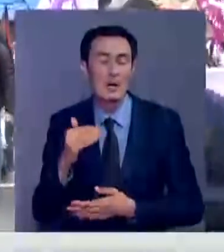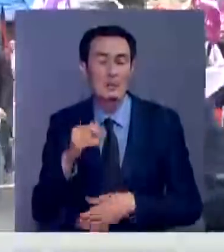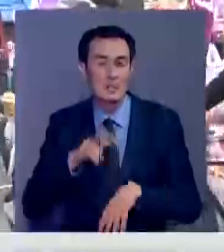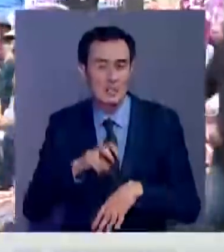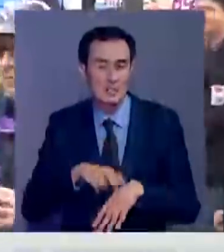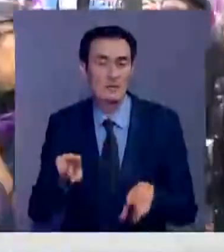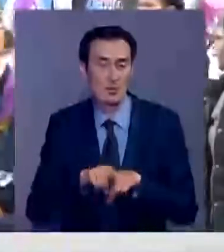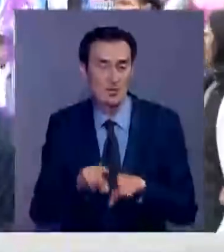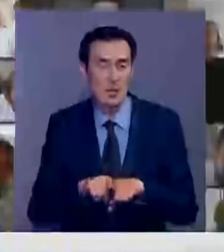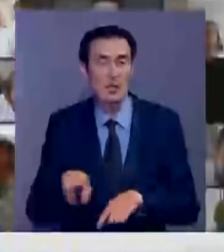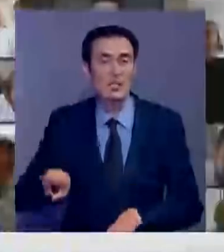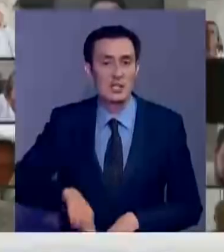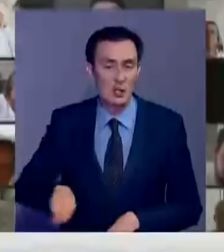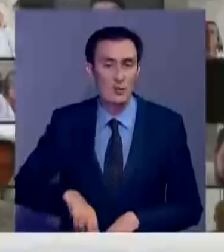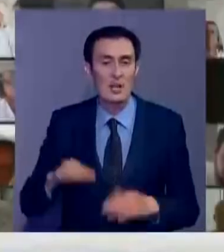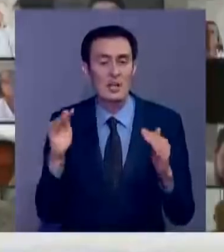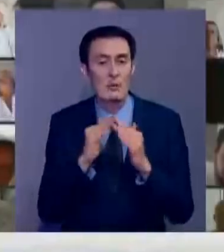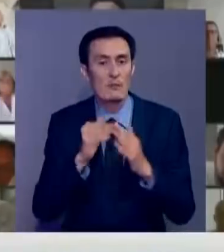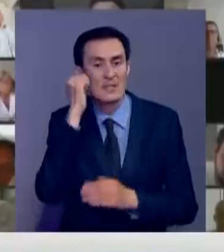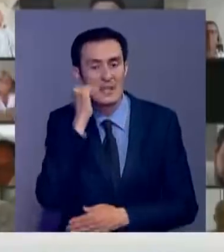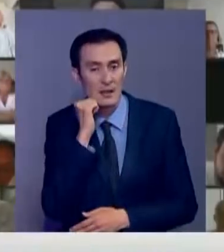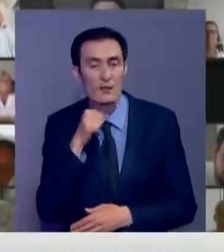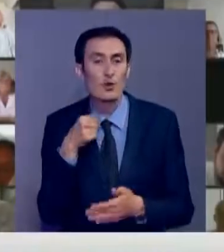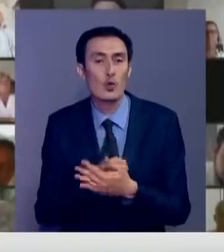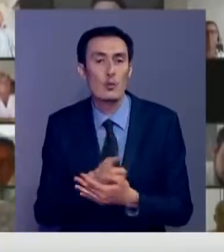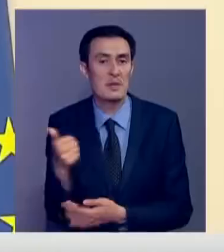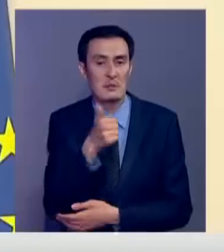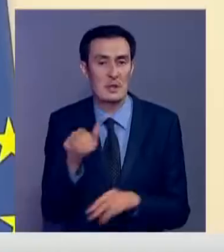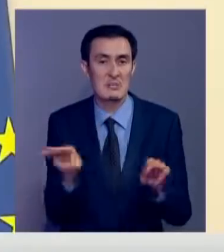заинтересованные стороны, от директоров домов престарелых до премьер-министра.